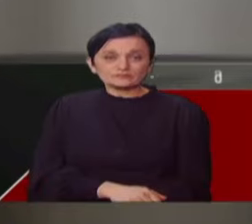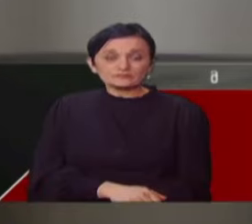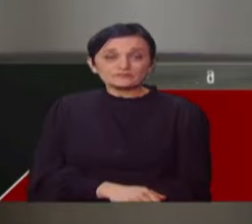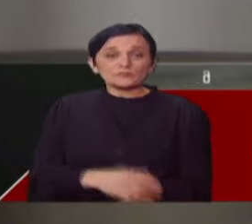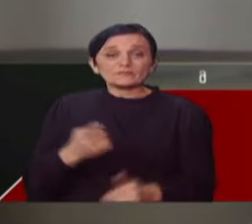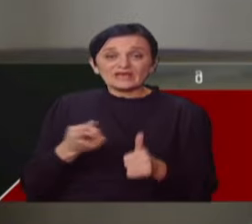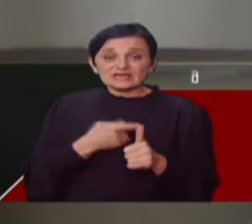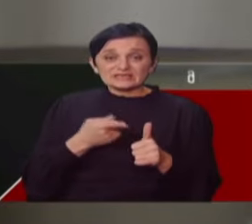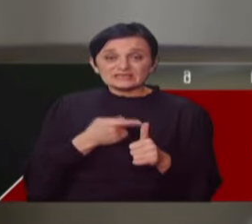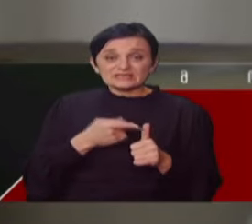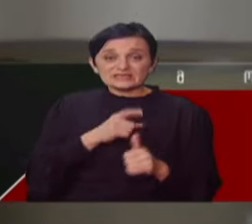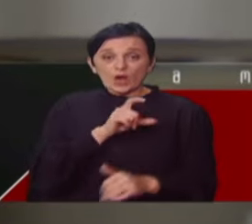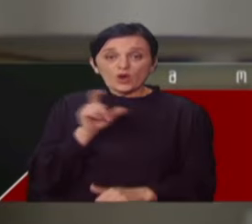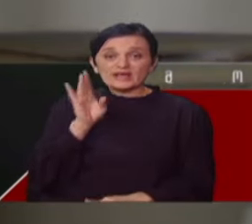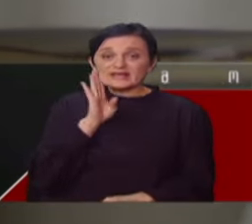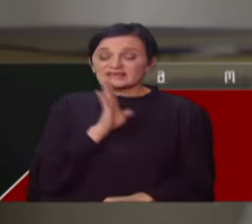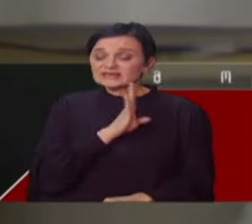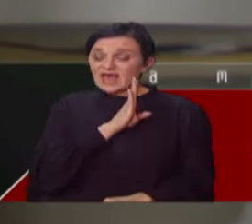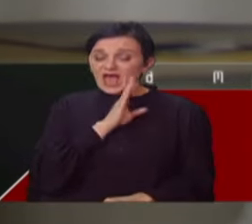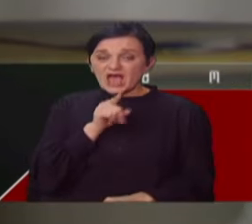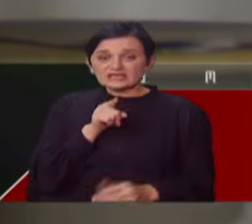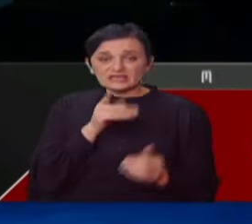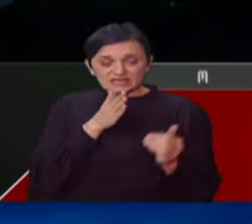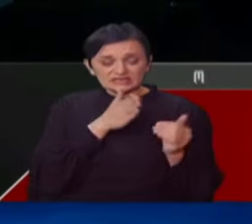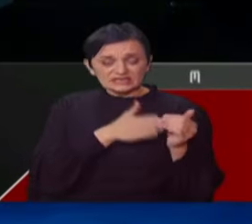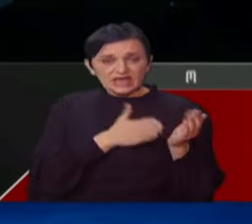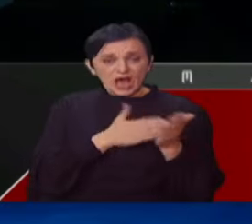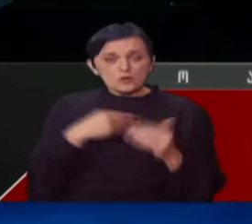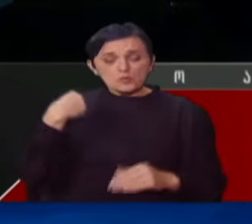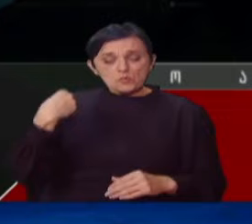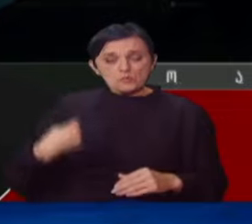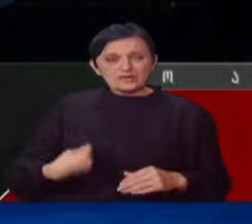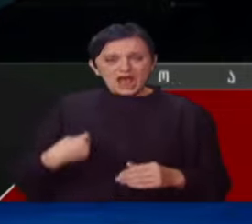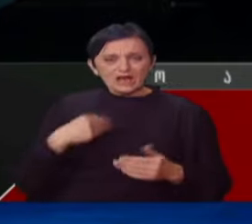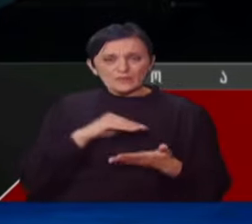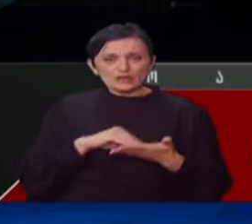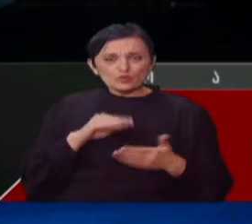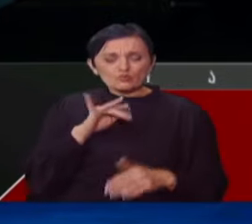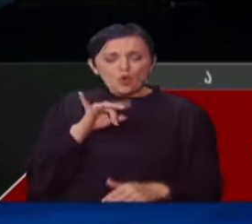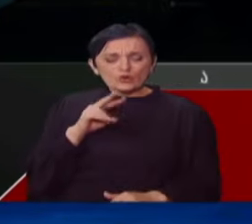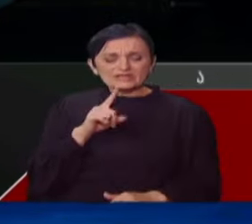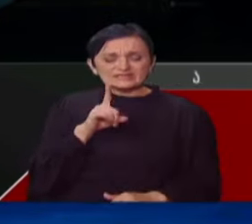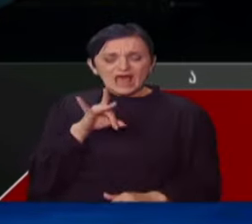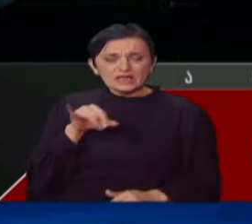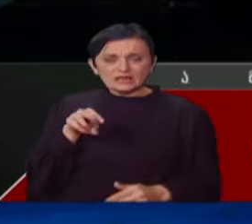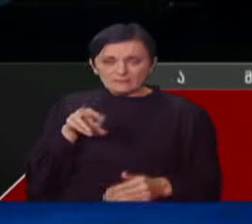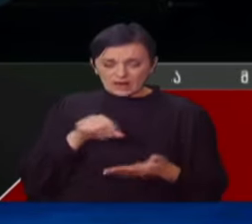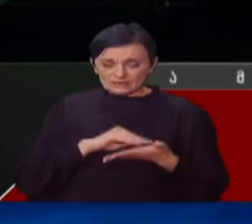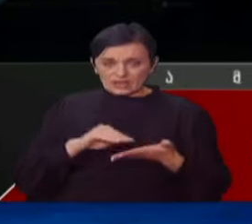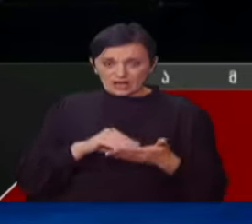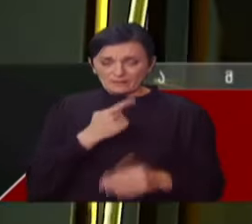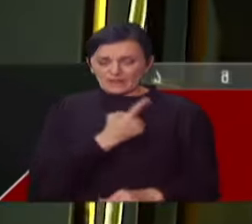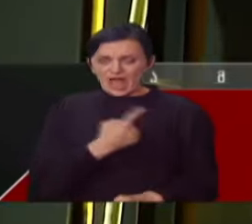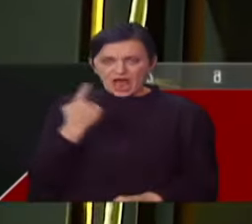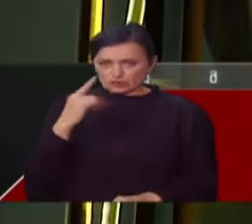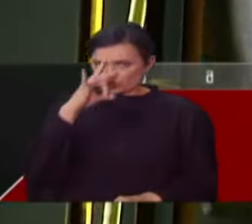Piesa სახელწოდებით დედა ერთგვარი დასასრულია იმ ტრილოგიის, რომელიც ფრანგმა დრამატურგმა ფლორიან ზელერმა დაწერა. Იგი ერთ-ერთი